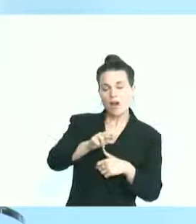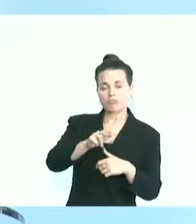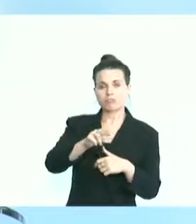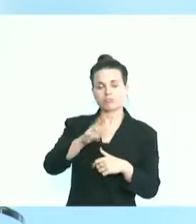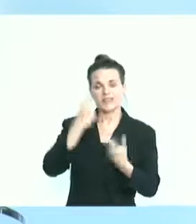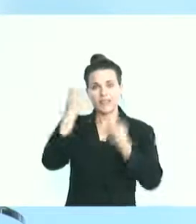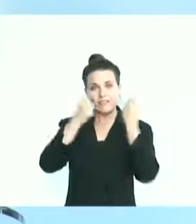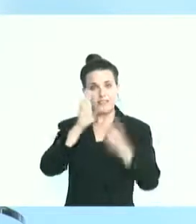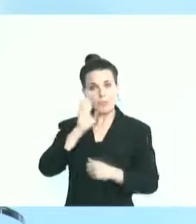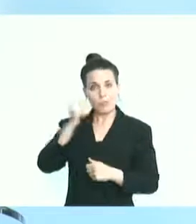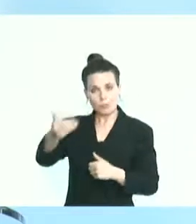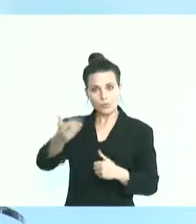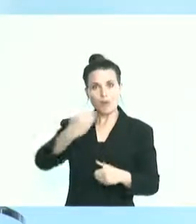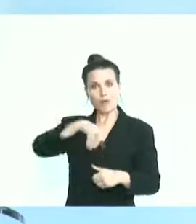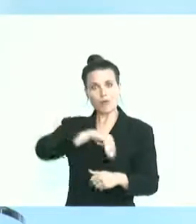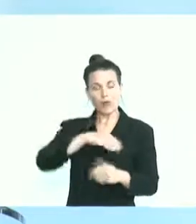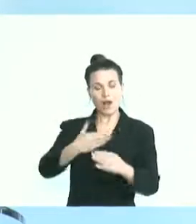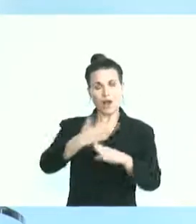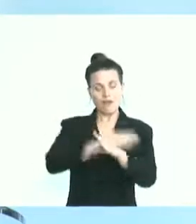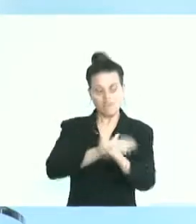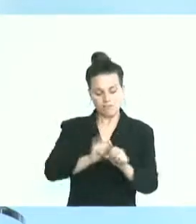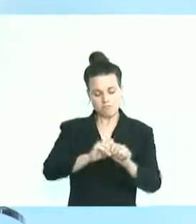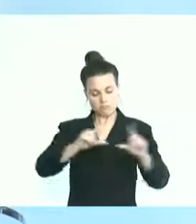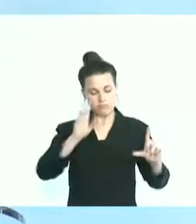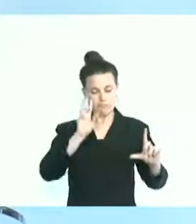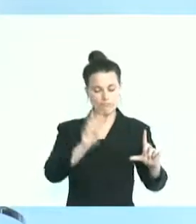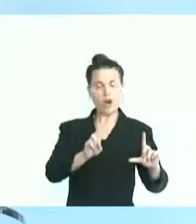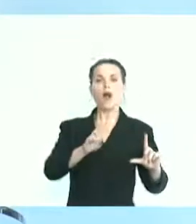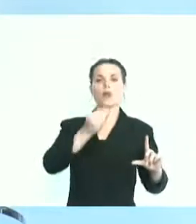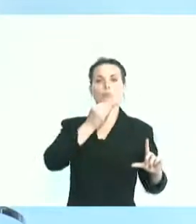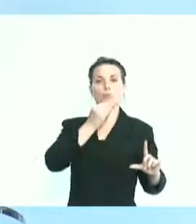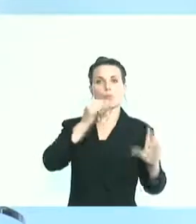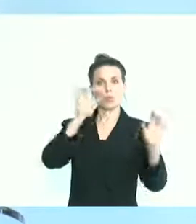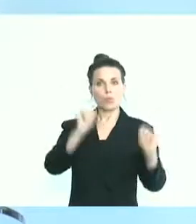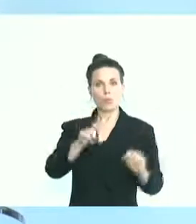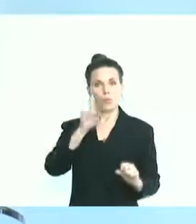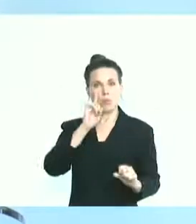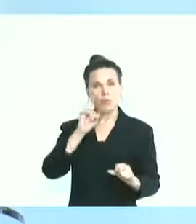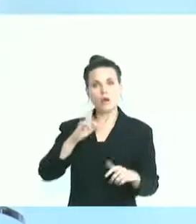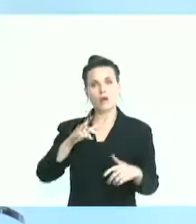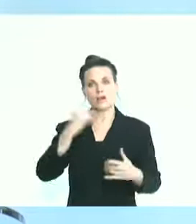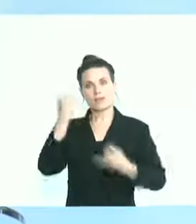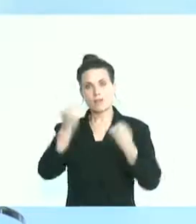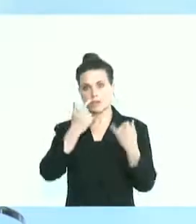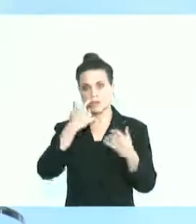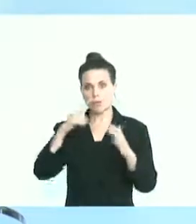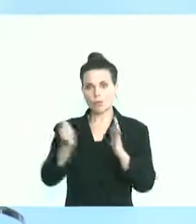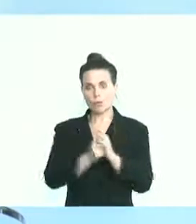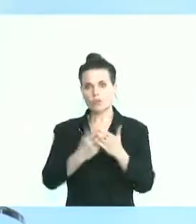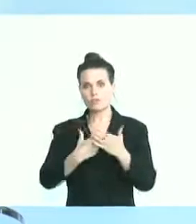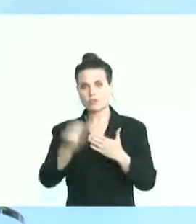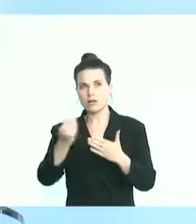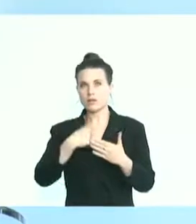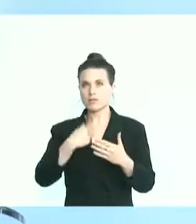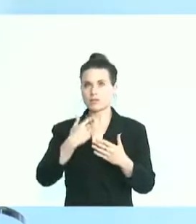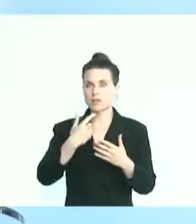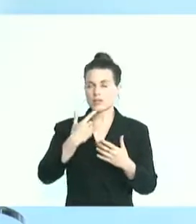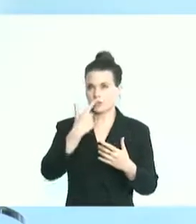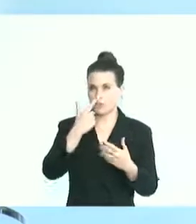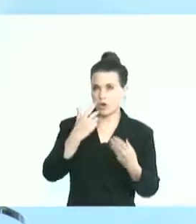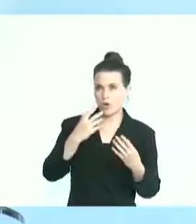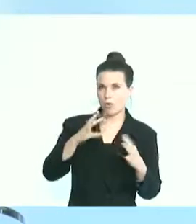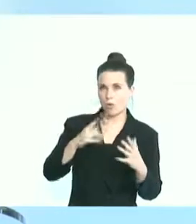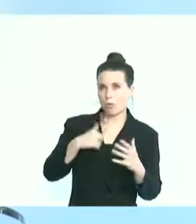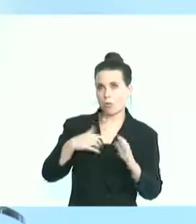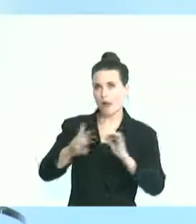violence en réalité assez extrême. Parce que dès le moment que tu commences à te poser 2 fois la question de comment je vais me sentir, est-ce que j'y vais avec